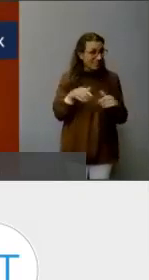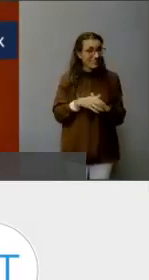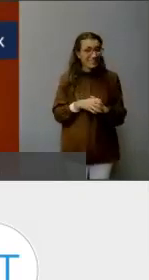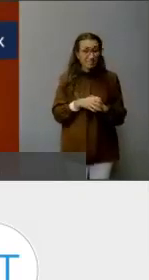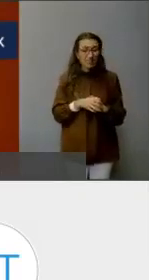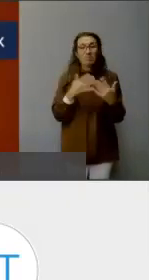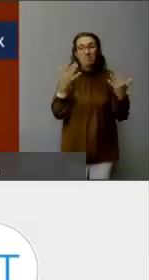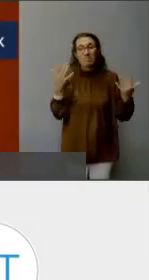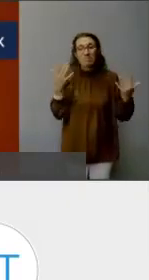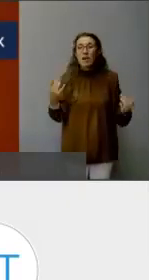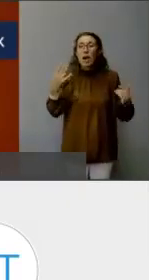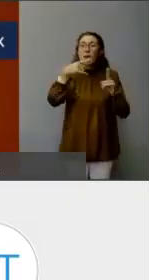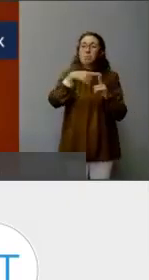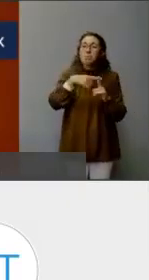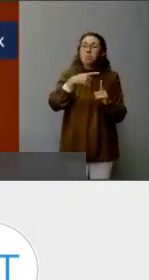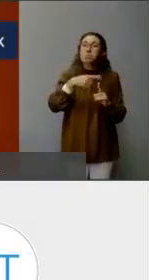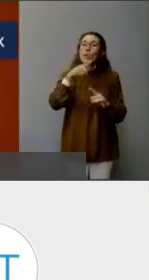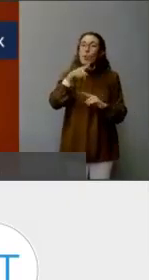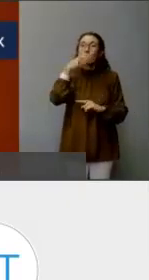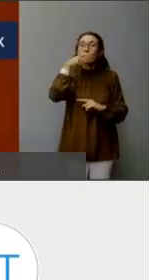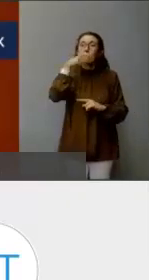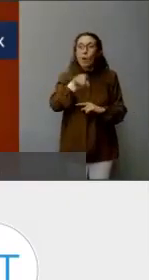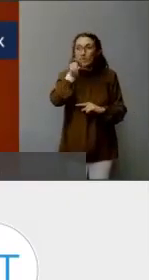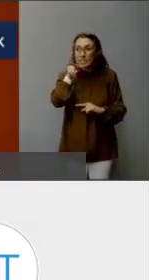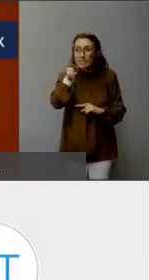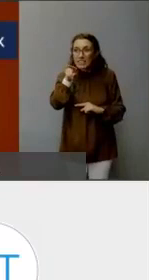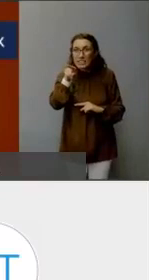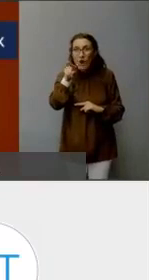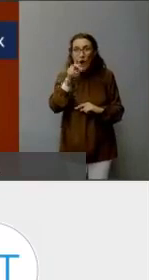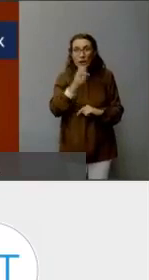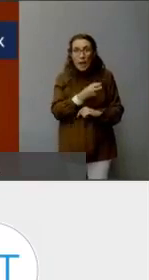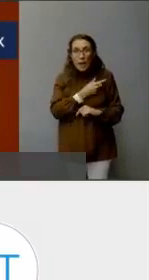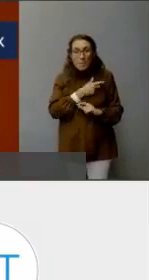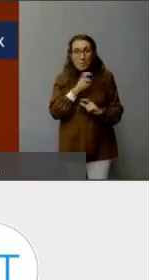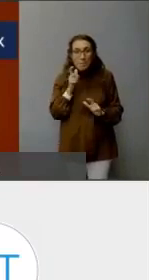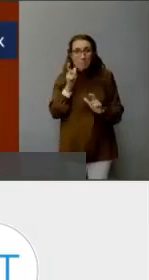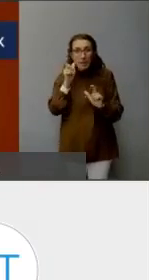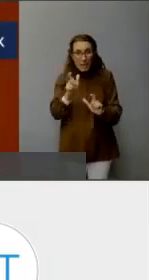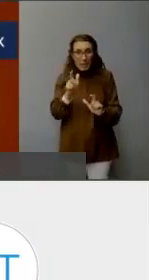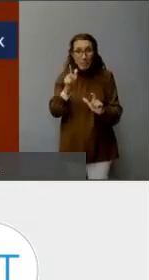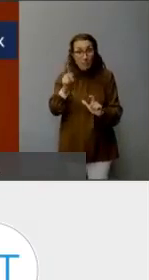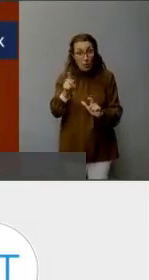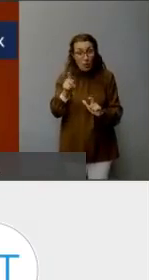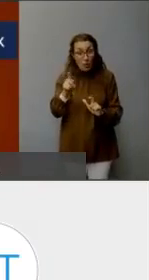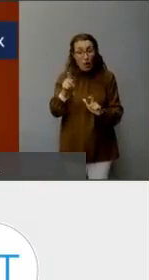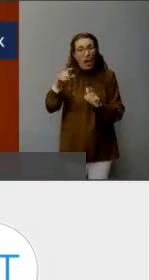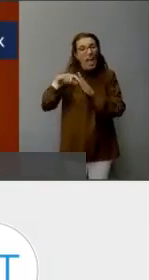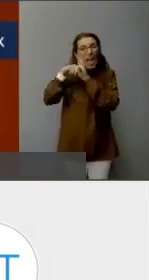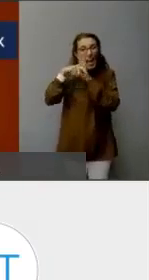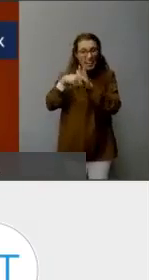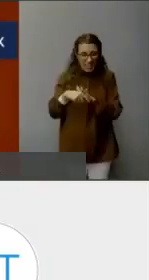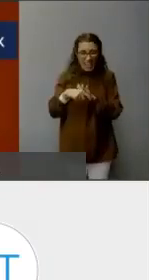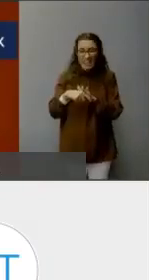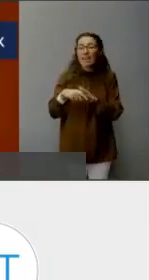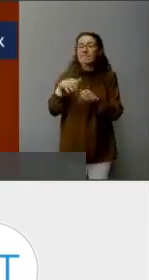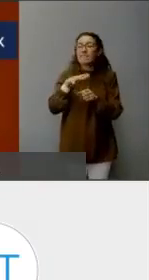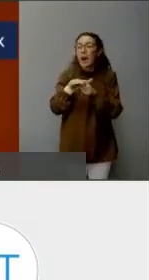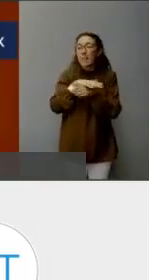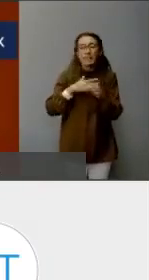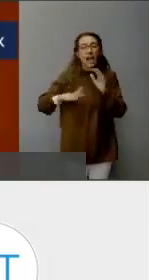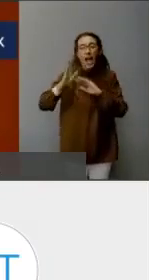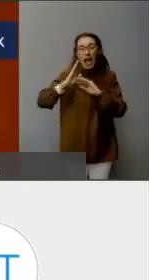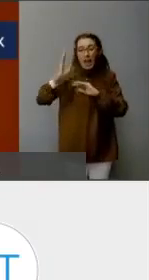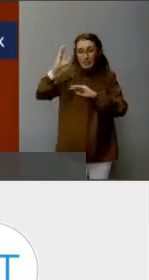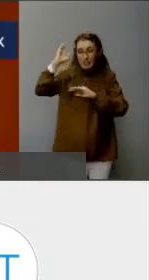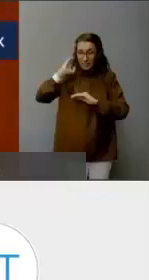l'epica motivazione con cui lo premia stream fu questa erede di antica famiglia da oltre mille anni protagonista della vita della città